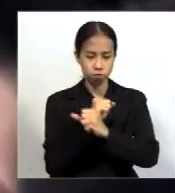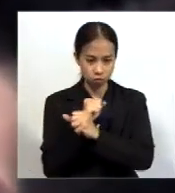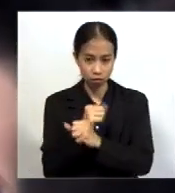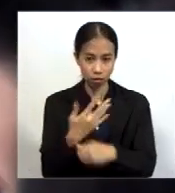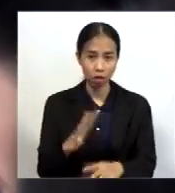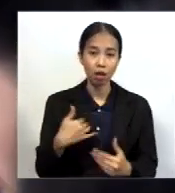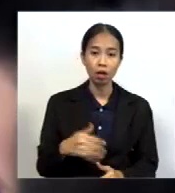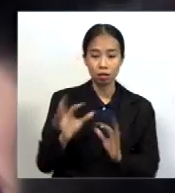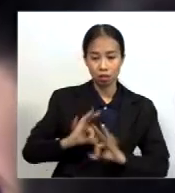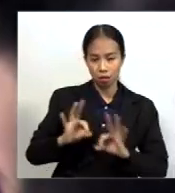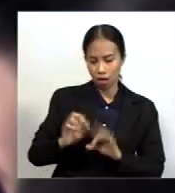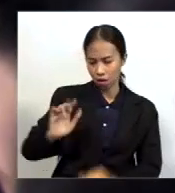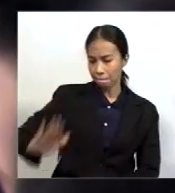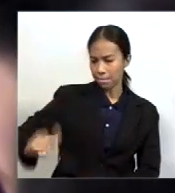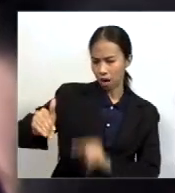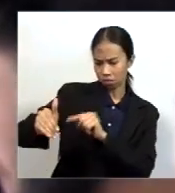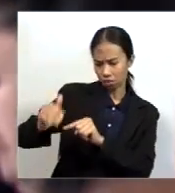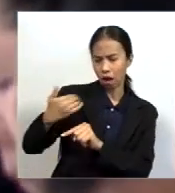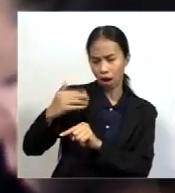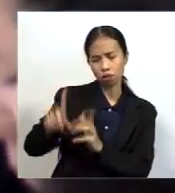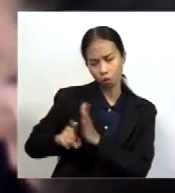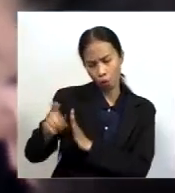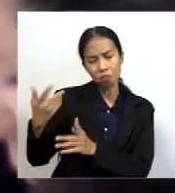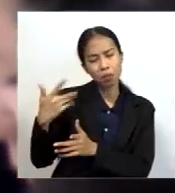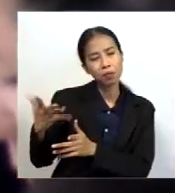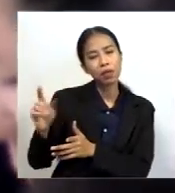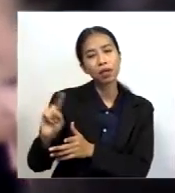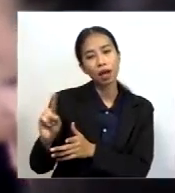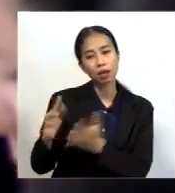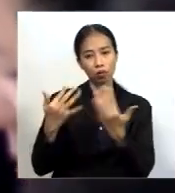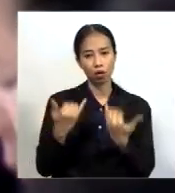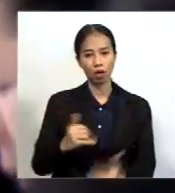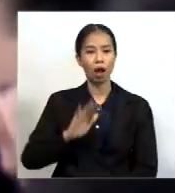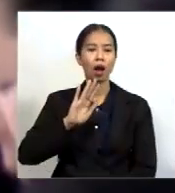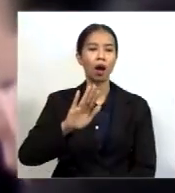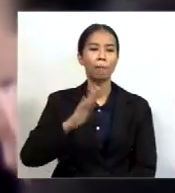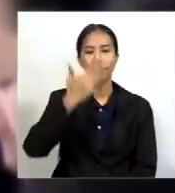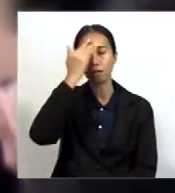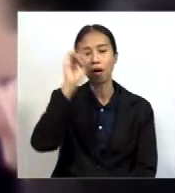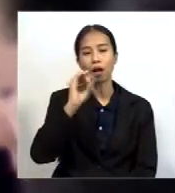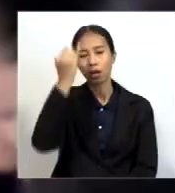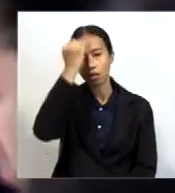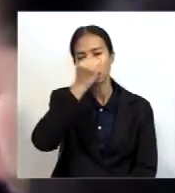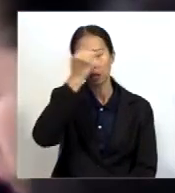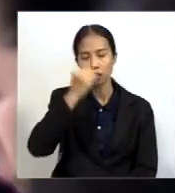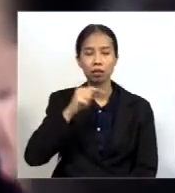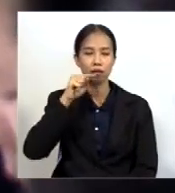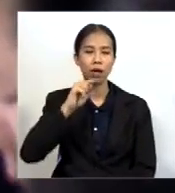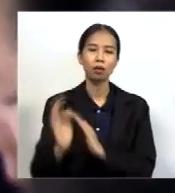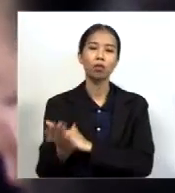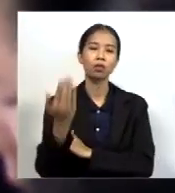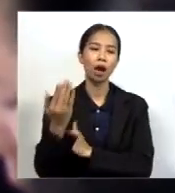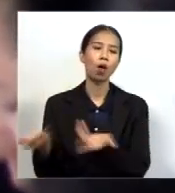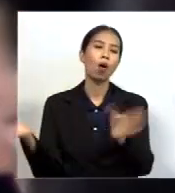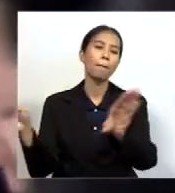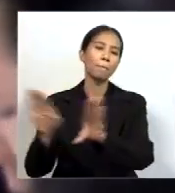าดูก่อนว่าเมืองนั้นเป็นยังไงบ้างนะครับแล้วก็ตอนนี้คงไปไม่ได้แล้วครับเพราะอิตาลีเพิ่งประกาศปิดเมื่อเช้านี้นะครับพวกเ